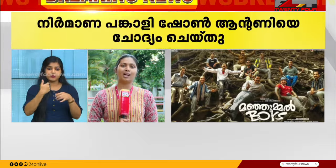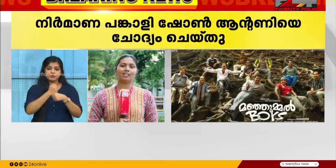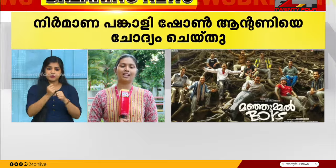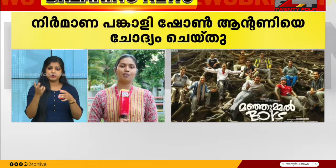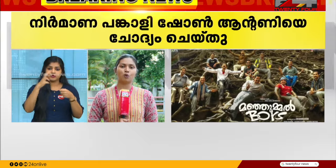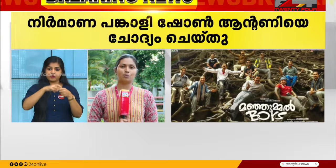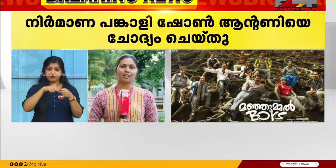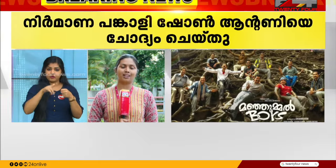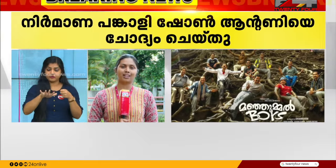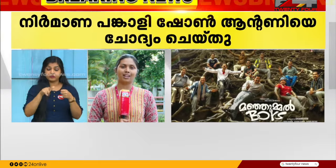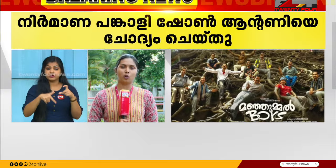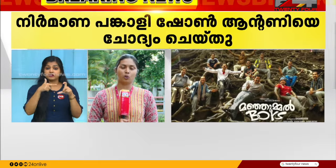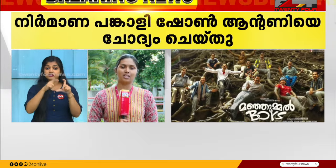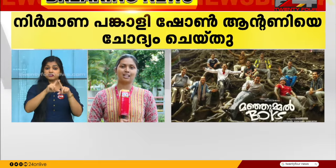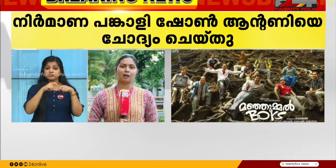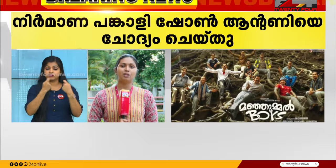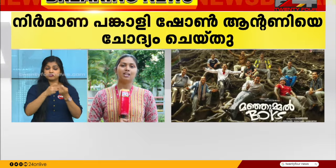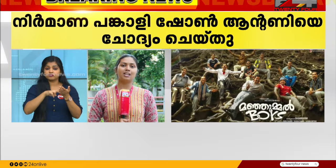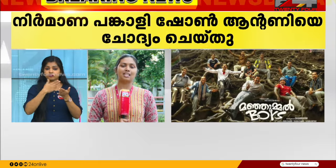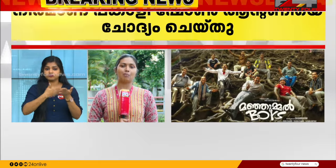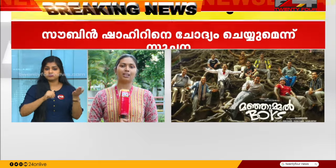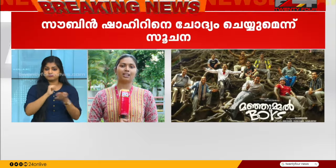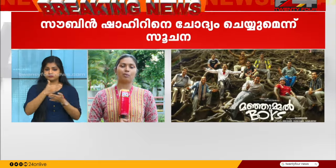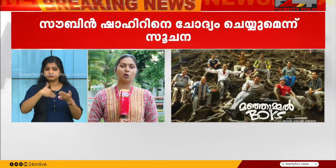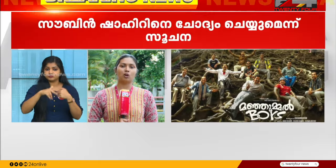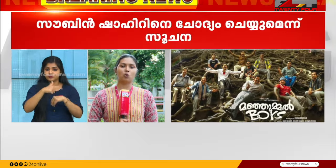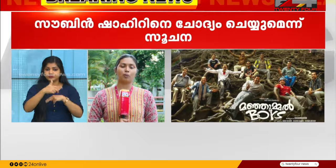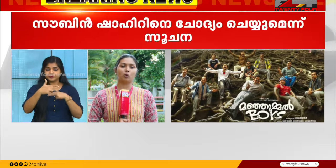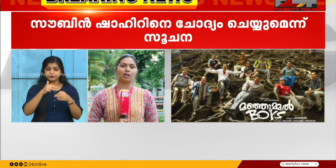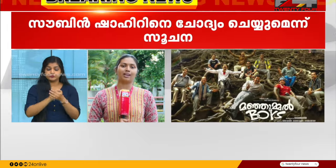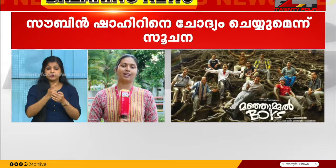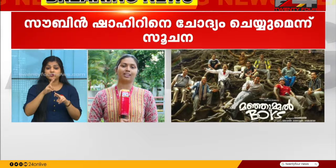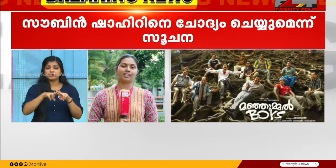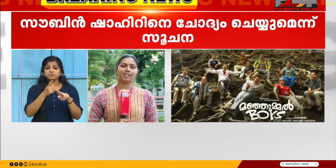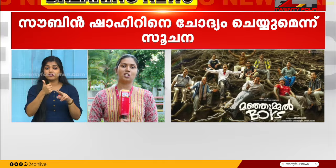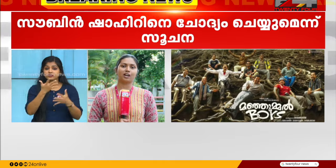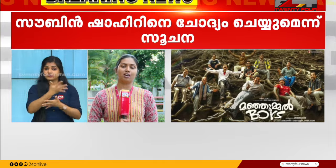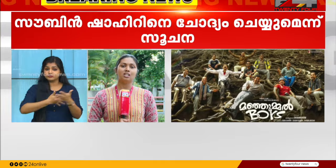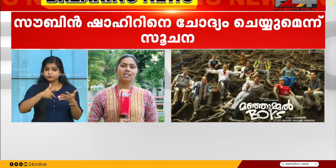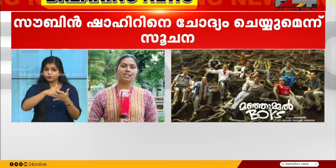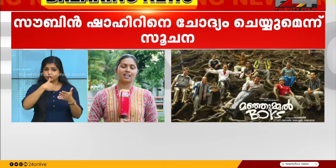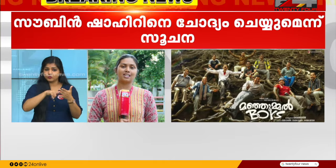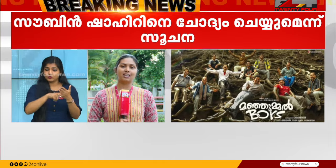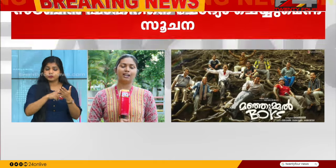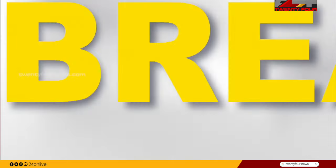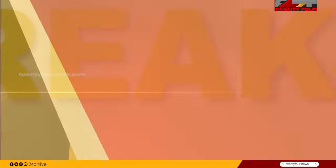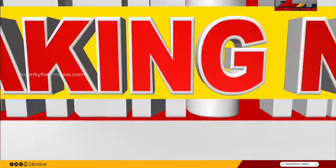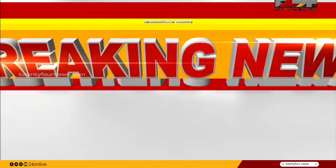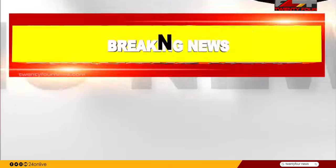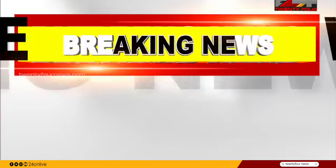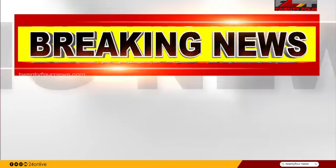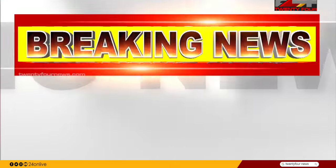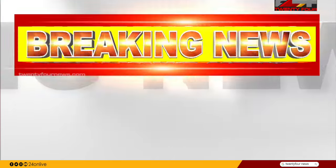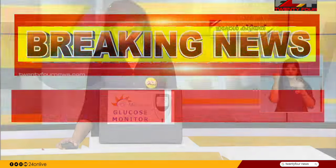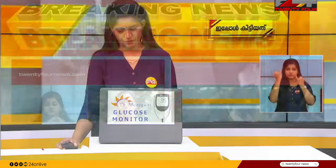വൈകാതെ തന്നെ എൻഫോഴ്സ്മെന്റ് ഡയറക്ടറേറ്റ് നോട്ടീസ് നൽകും. ഈ സാമ്പത്തിക ഇടപാടുകൾ ഉൾപ്പെടെയുള്ള കാര്യങ്ങൾ കേന്ദ്രീകരിച്ചാണ് ഈ കേസിൽ EDയുടെ അന്വേഷണം.